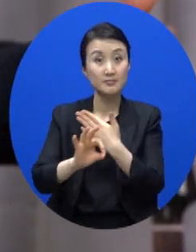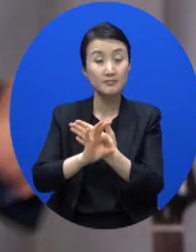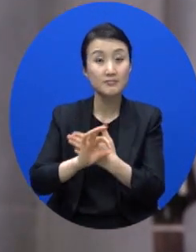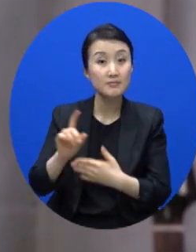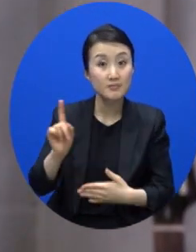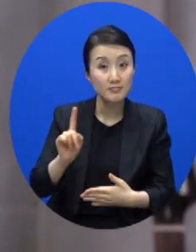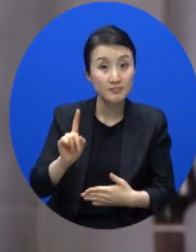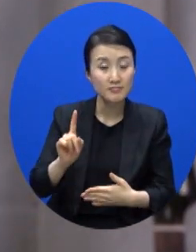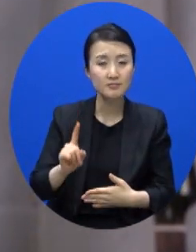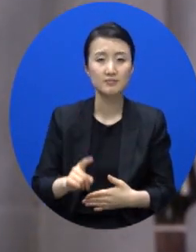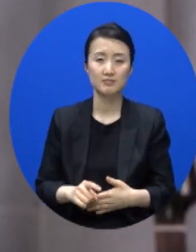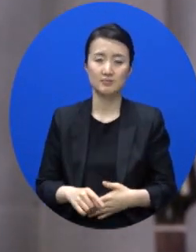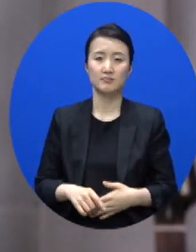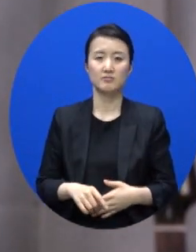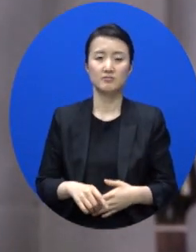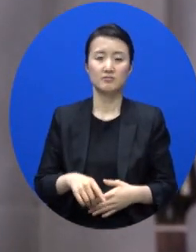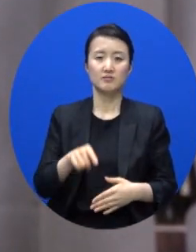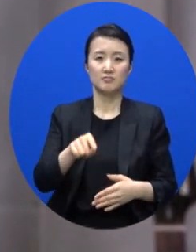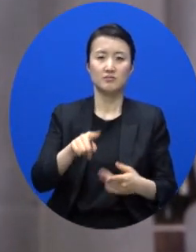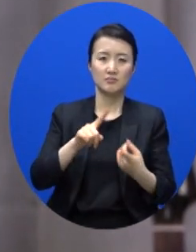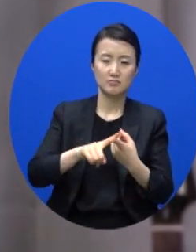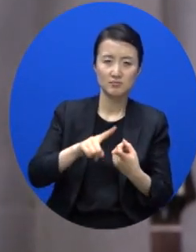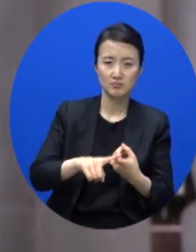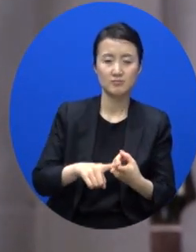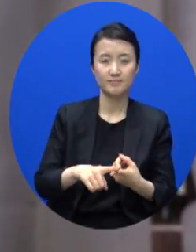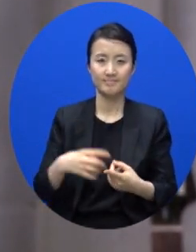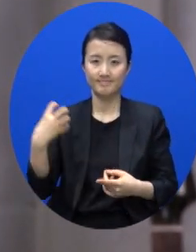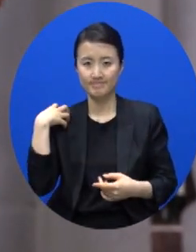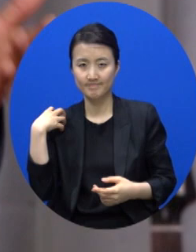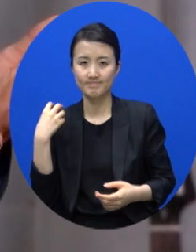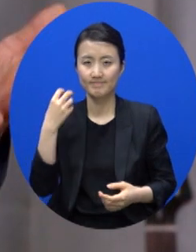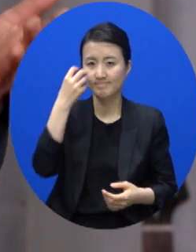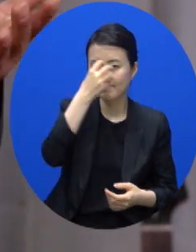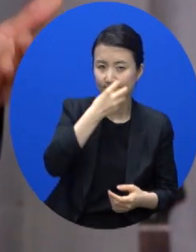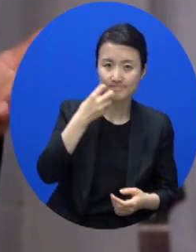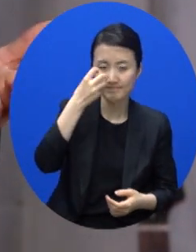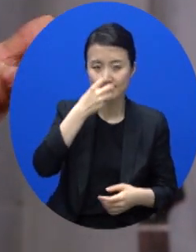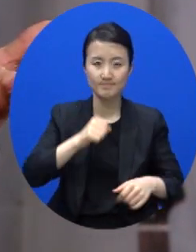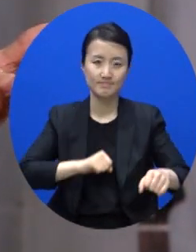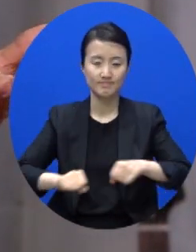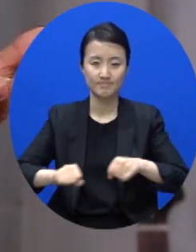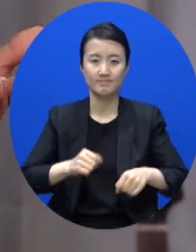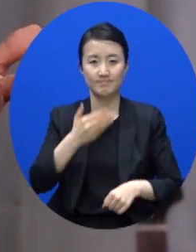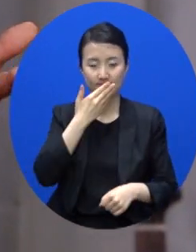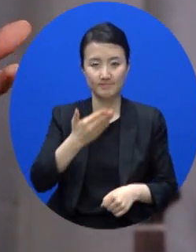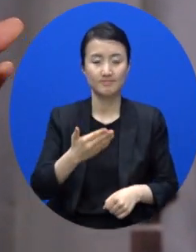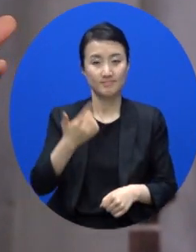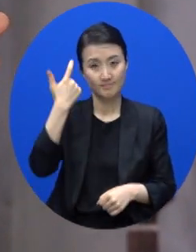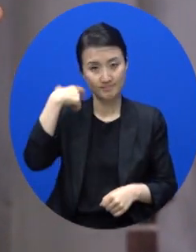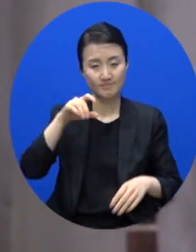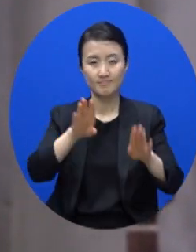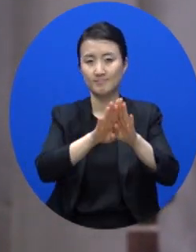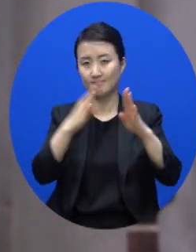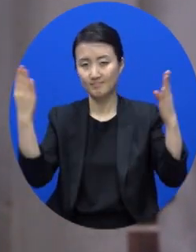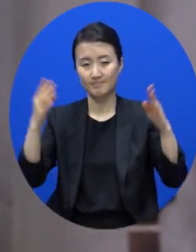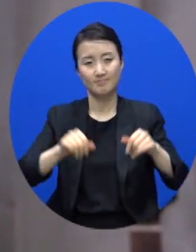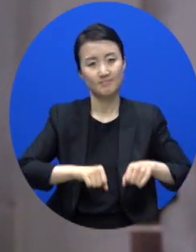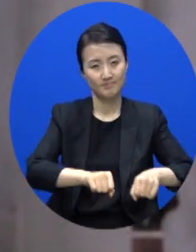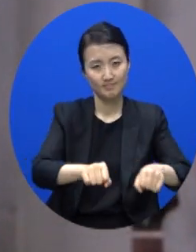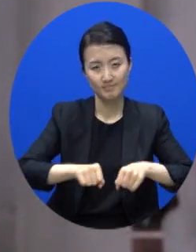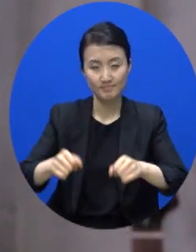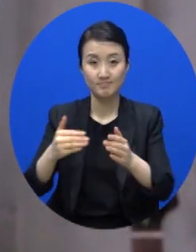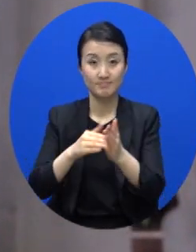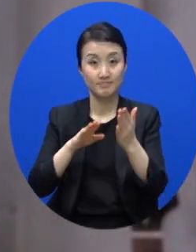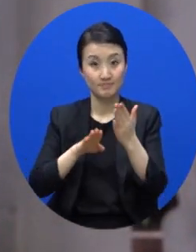채를 관리를 하니까 아침에 나와서 문을 열어놓고 청소를 하고 나면 퇴근할